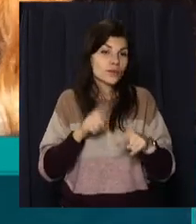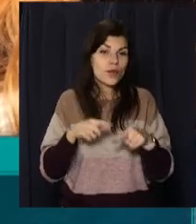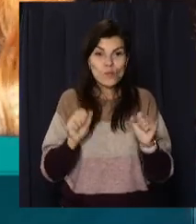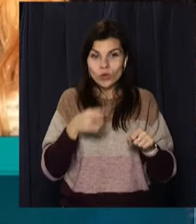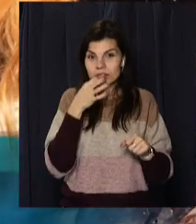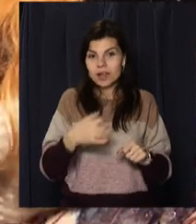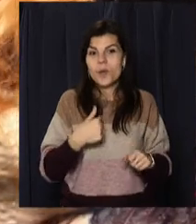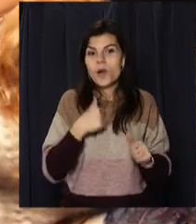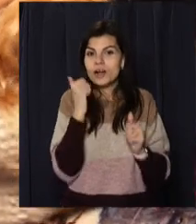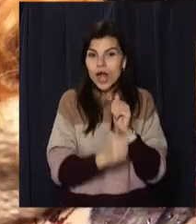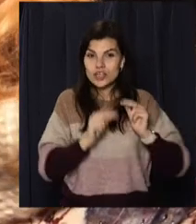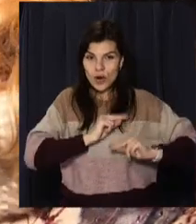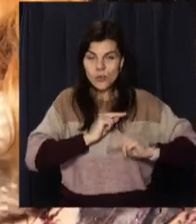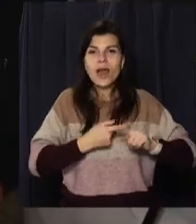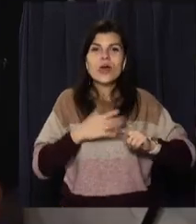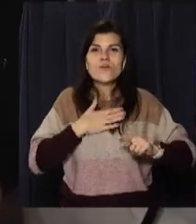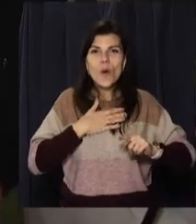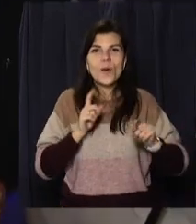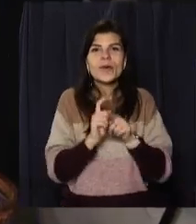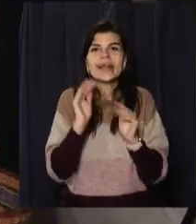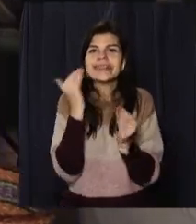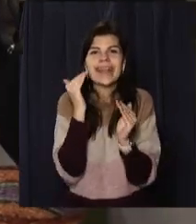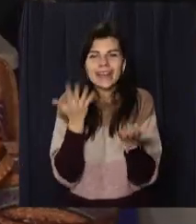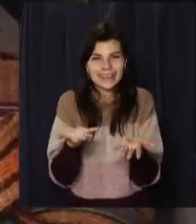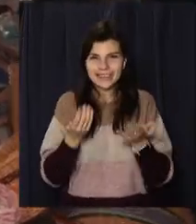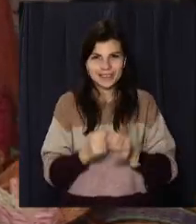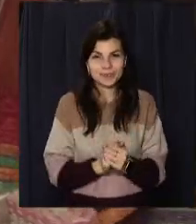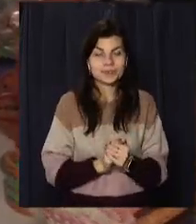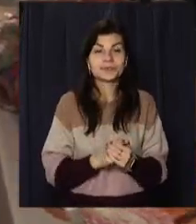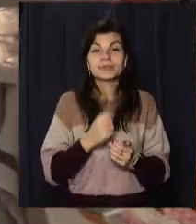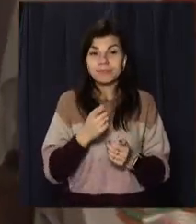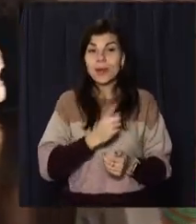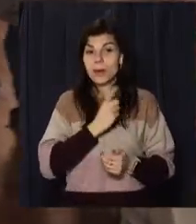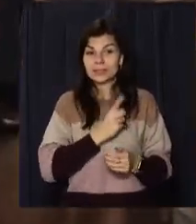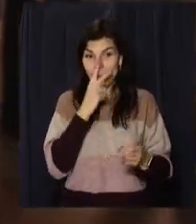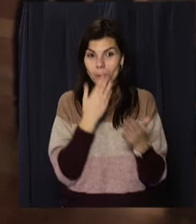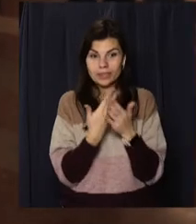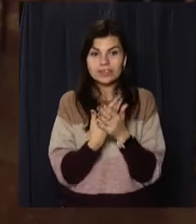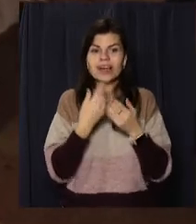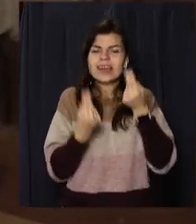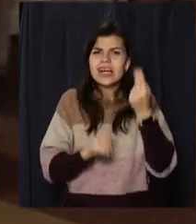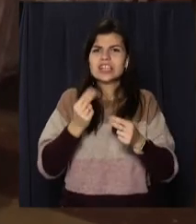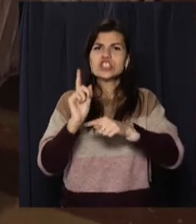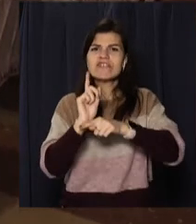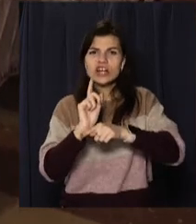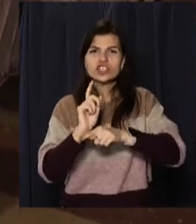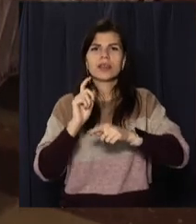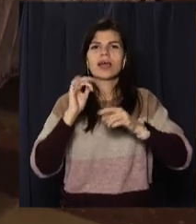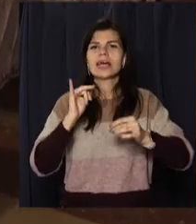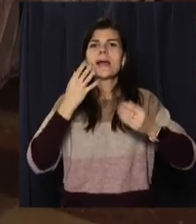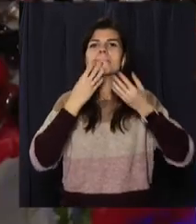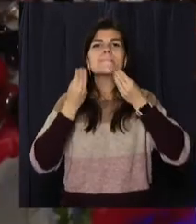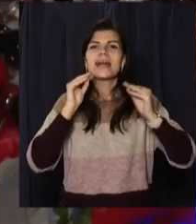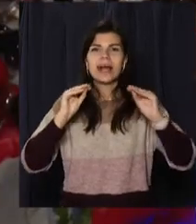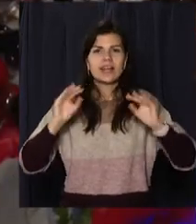сказати, кожна робота – це моє дітище. А в Центрі культури та дозвілля майстриня представили іграшки, свічки та прикраси.